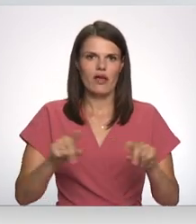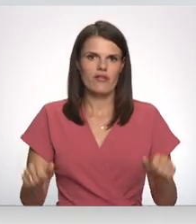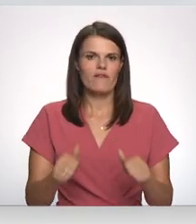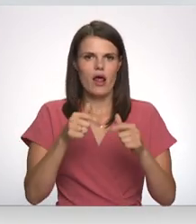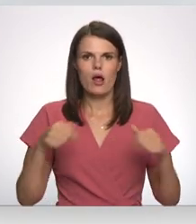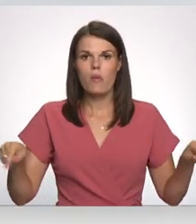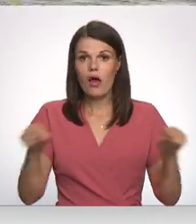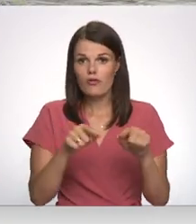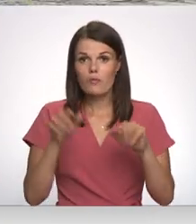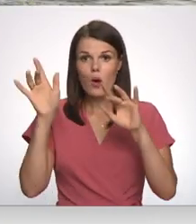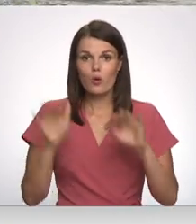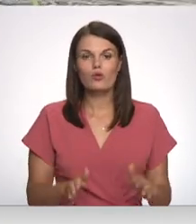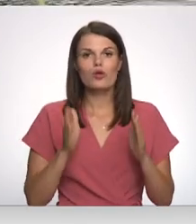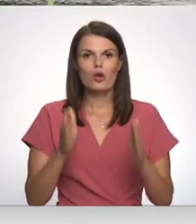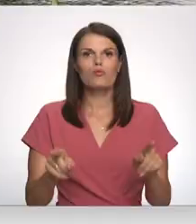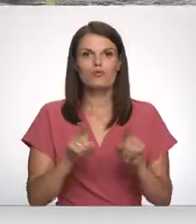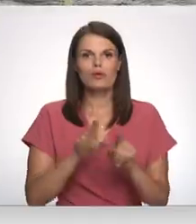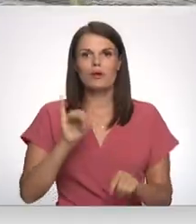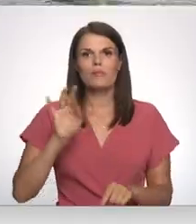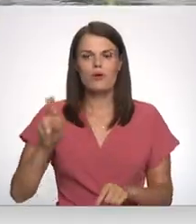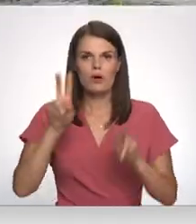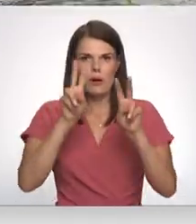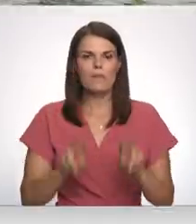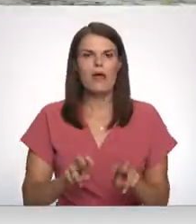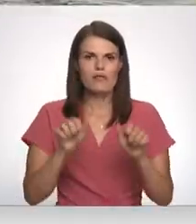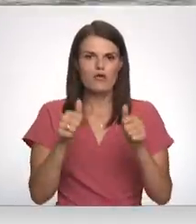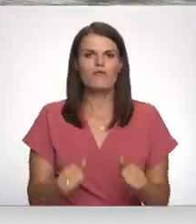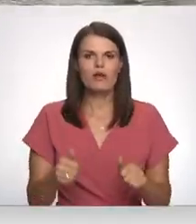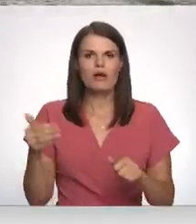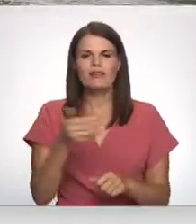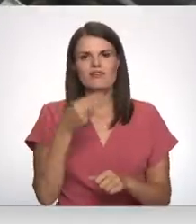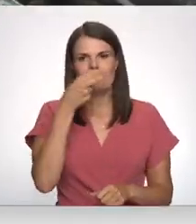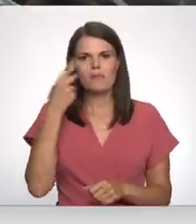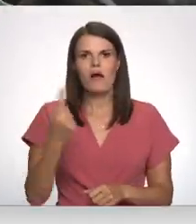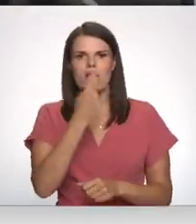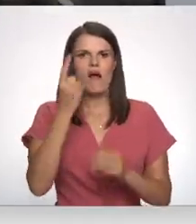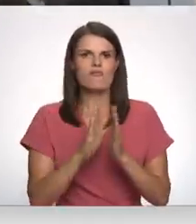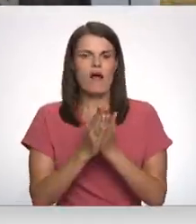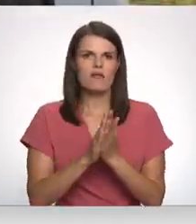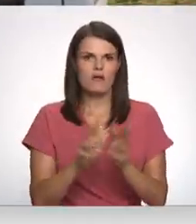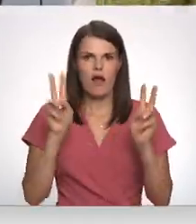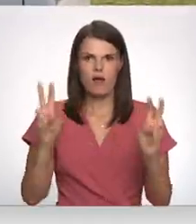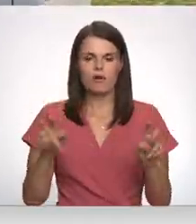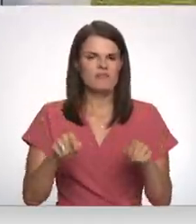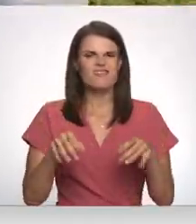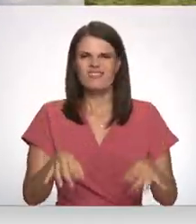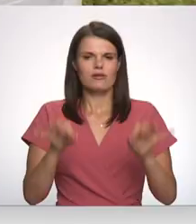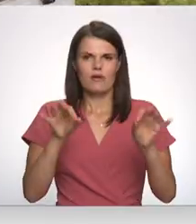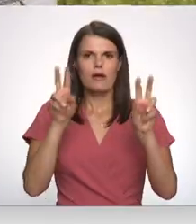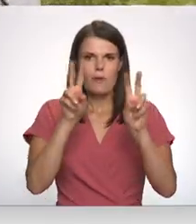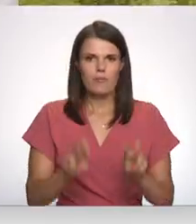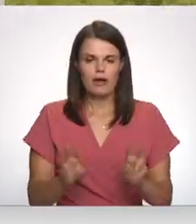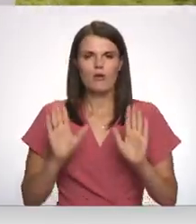pasībā. Rudenī klajā nāks arī Bior pētnieku veidotā zivsaimniecības gada grāmata. Viens no svarīgākajiem pētījumiem